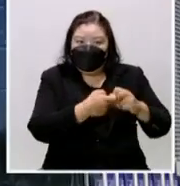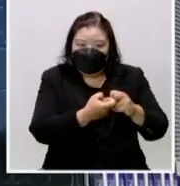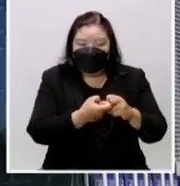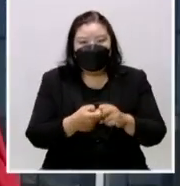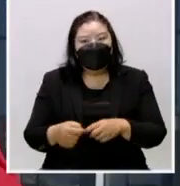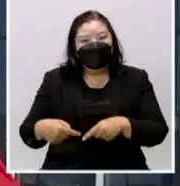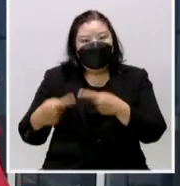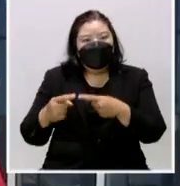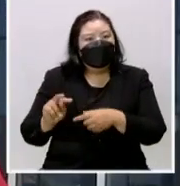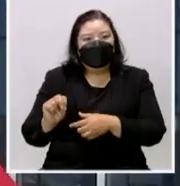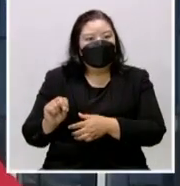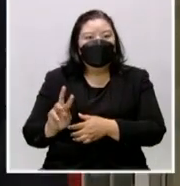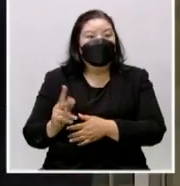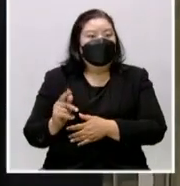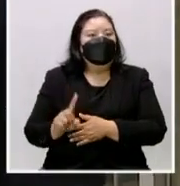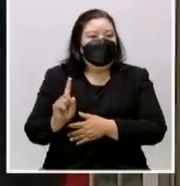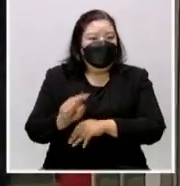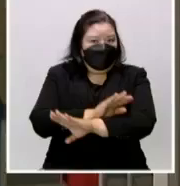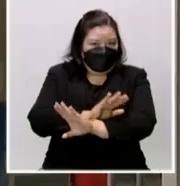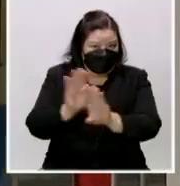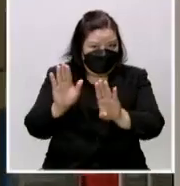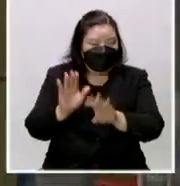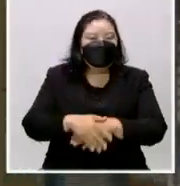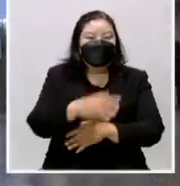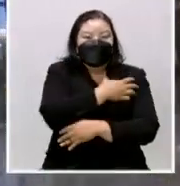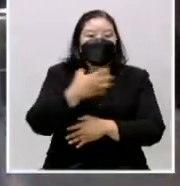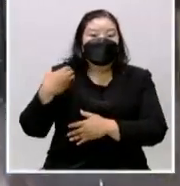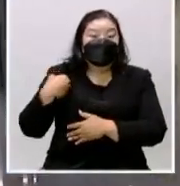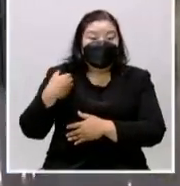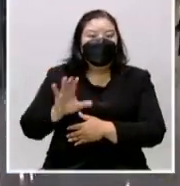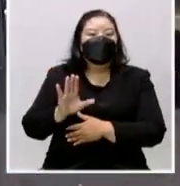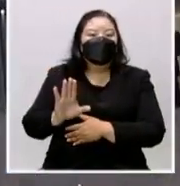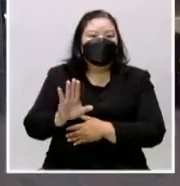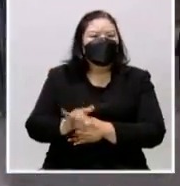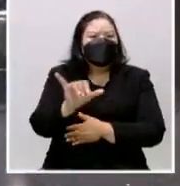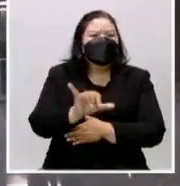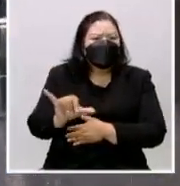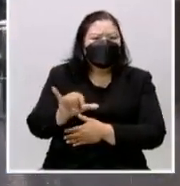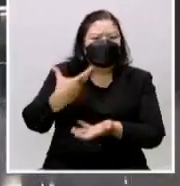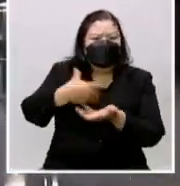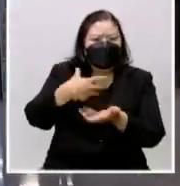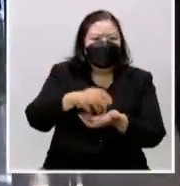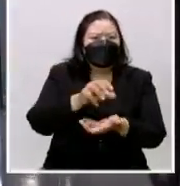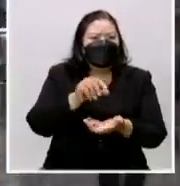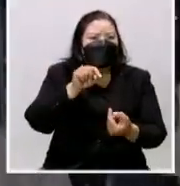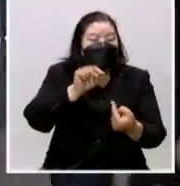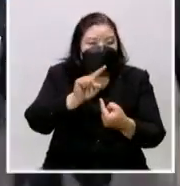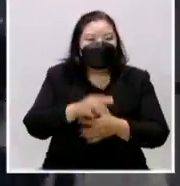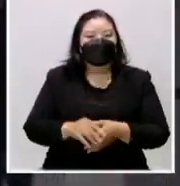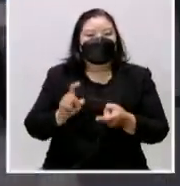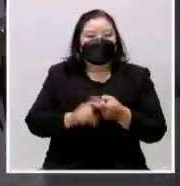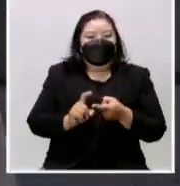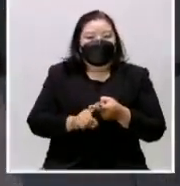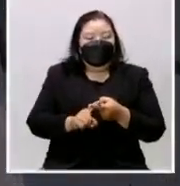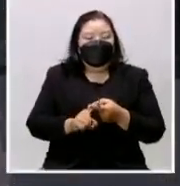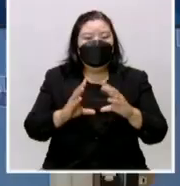ครนได้อีกครั้งแหล่งข่าวซึ่งเป็นนักการทูตอาวุโสของยุโรปคนหนึ่งบอกกับ AFP ว่ารัสเซียไม่ต้องการกลับสู่นอร์มัง